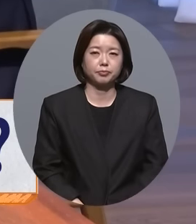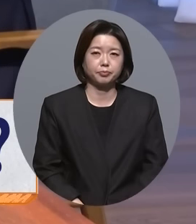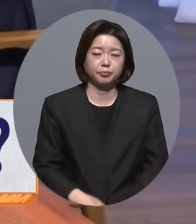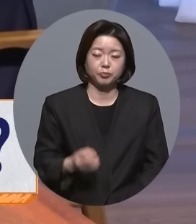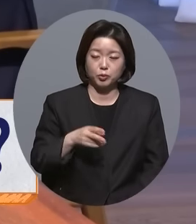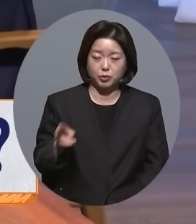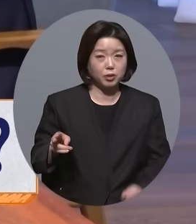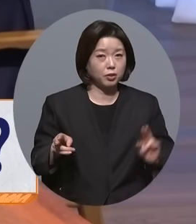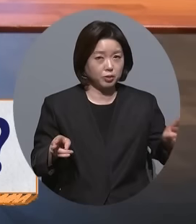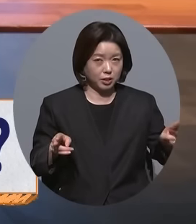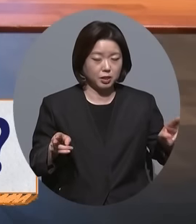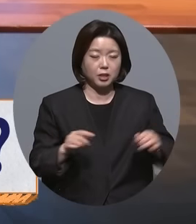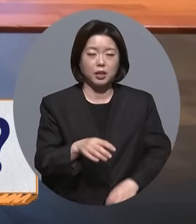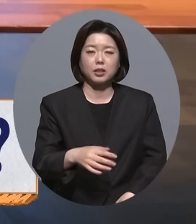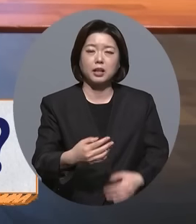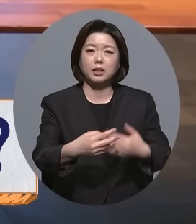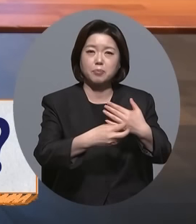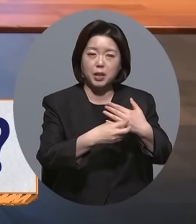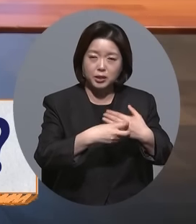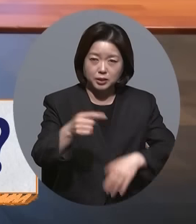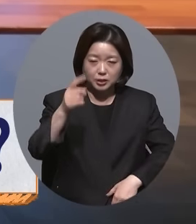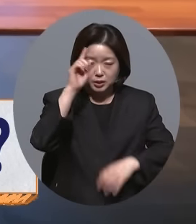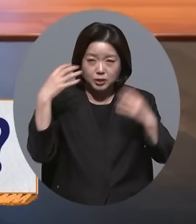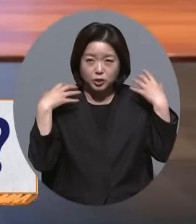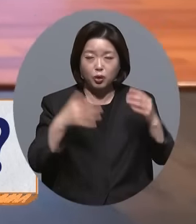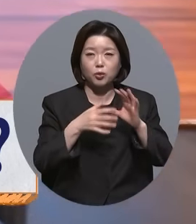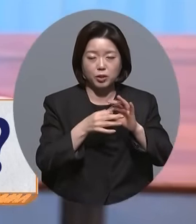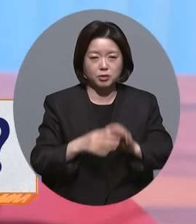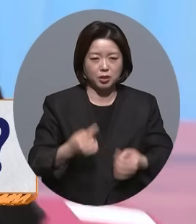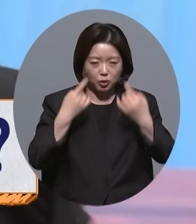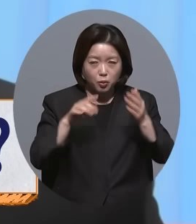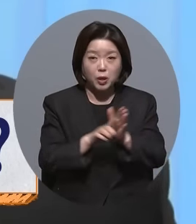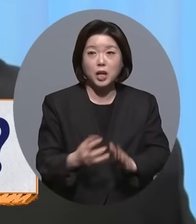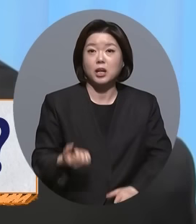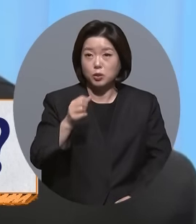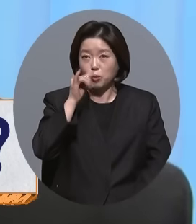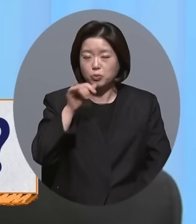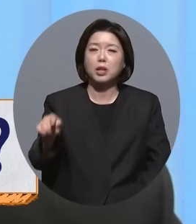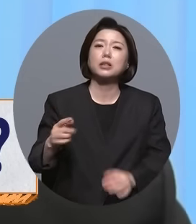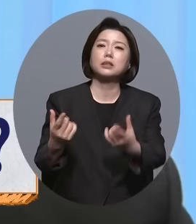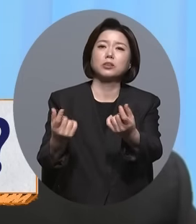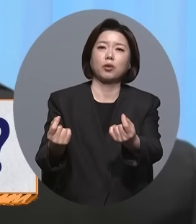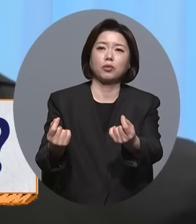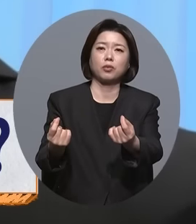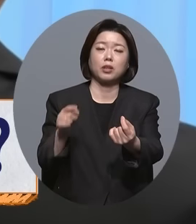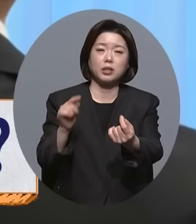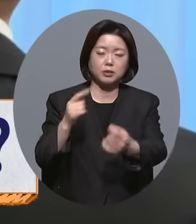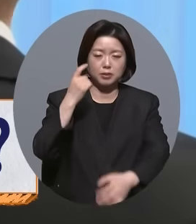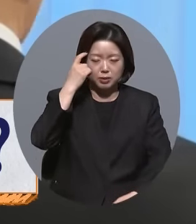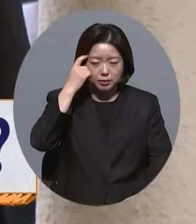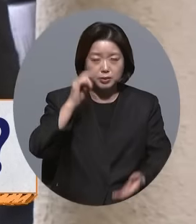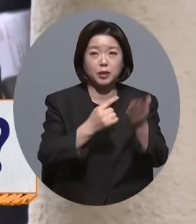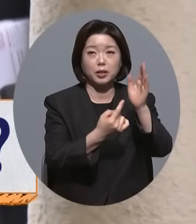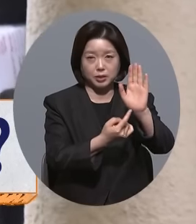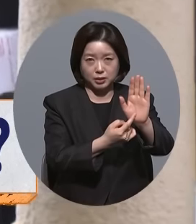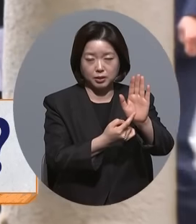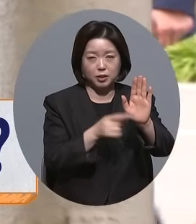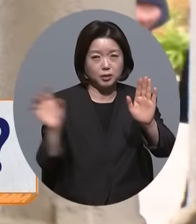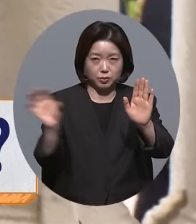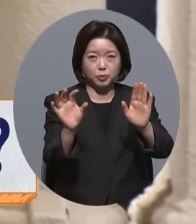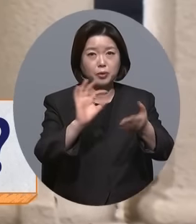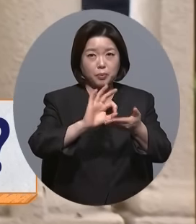여야 의장과 관련해서는 굉장한 확신을 갖고 계신 것 같은데 그러니까 그런 의지를 그런 표현으로 하신